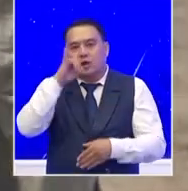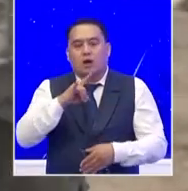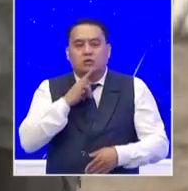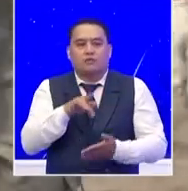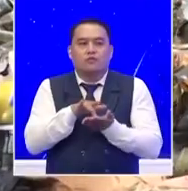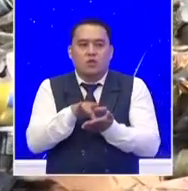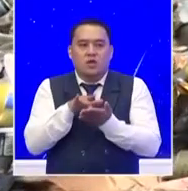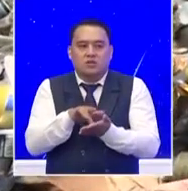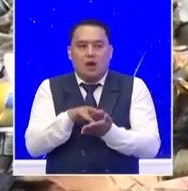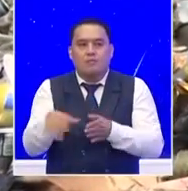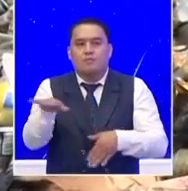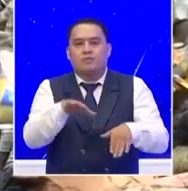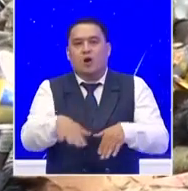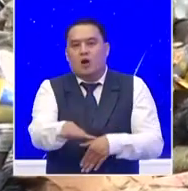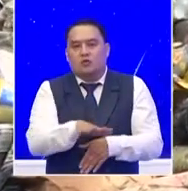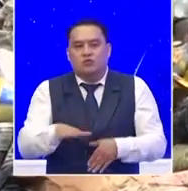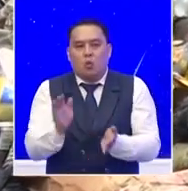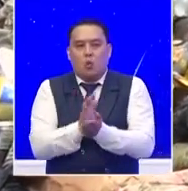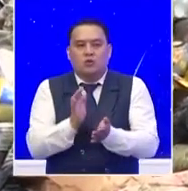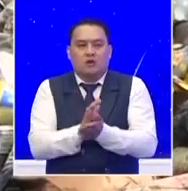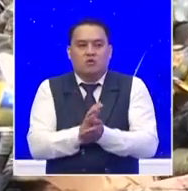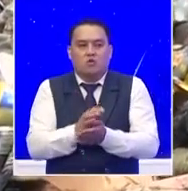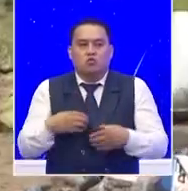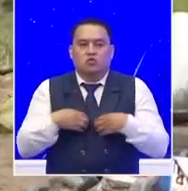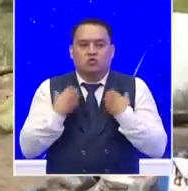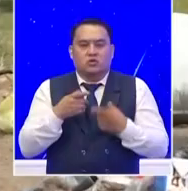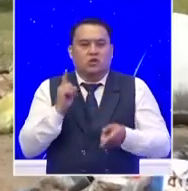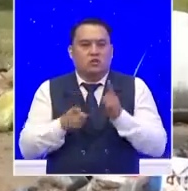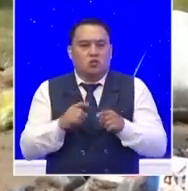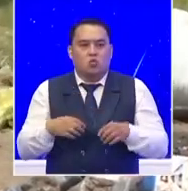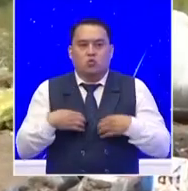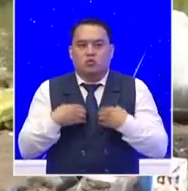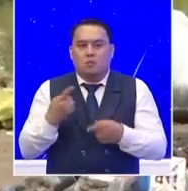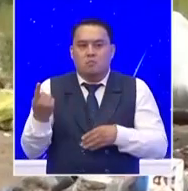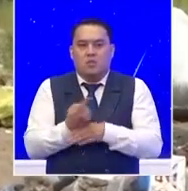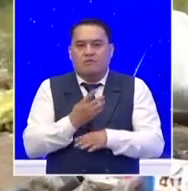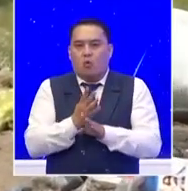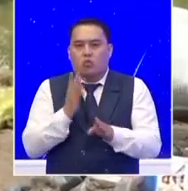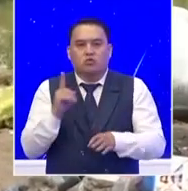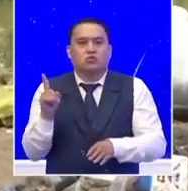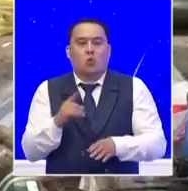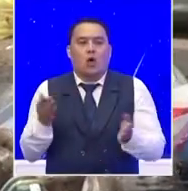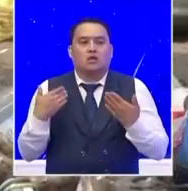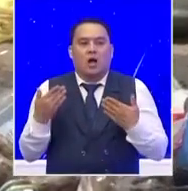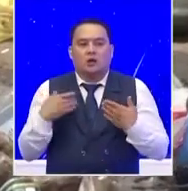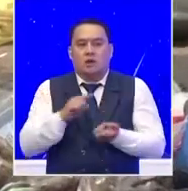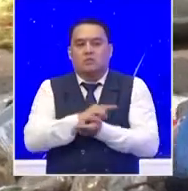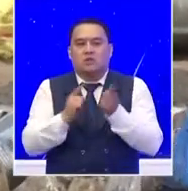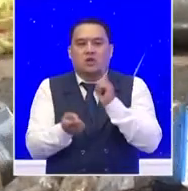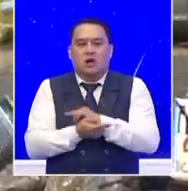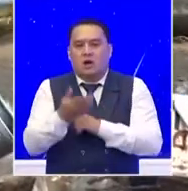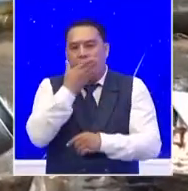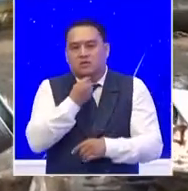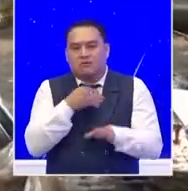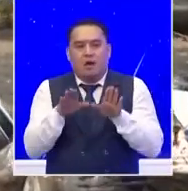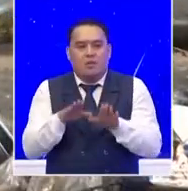зарубежных туристов. Но побережье озера в районе диких пляжей терпит настоящее бедствие. В первую очередь из-за того, что отдыхающие превращают красивые